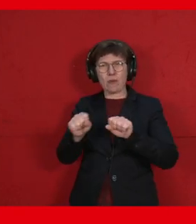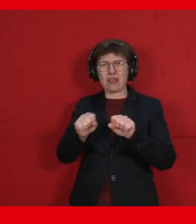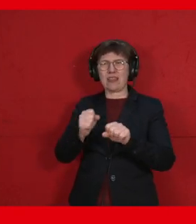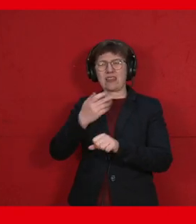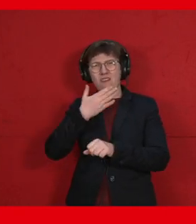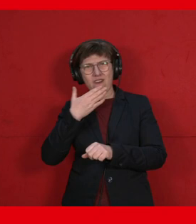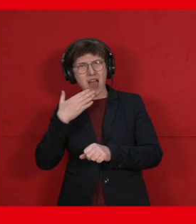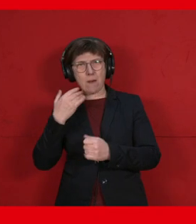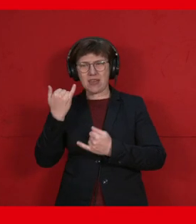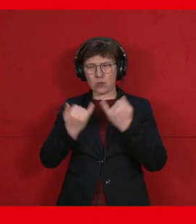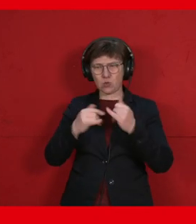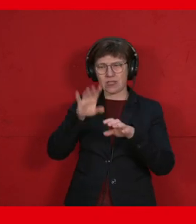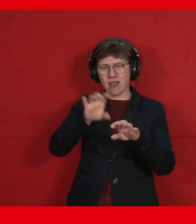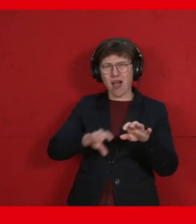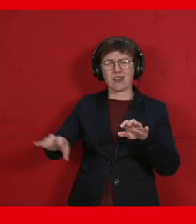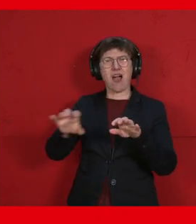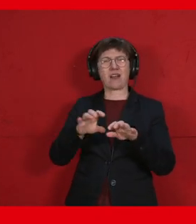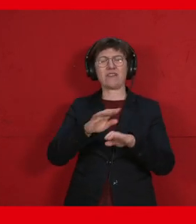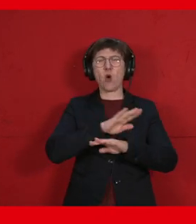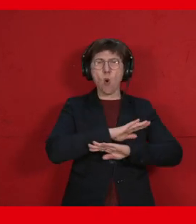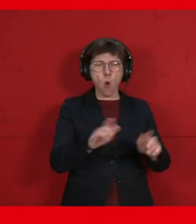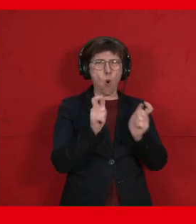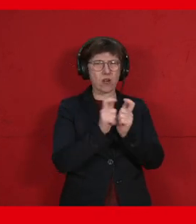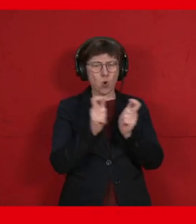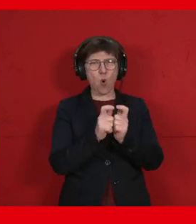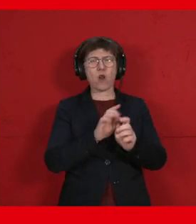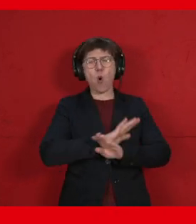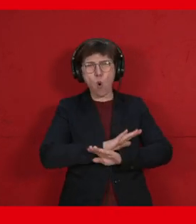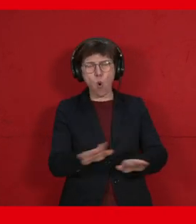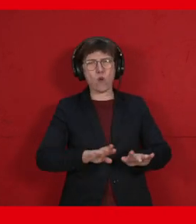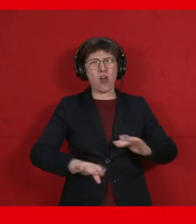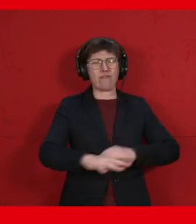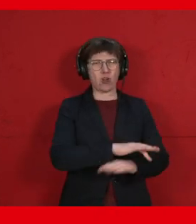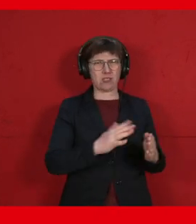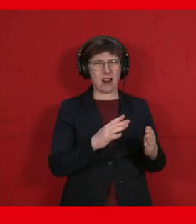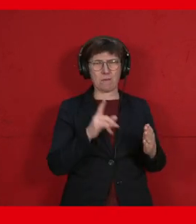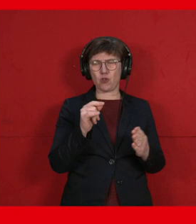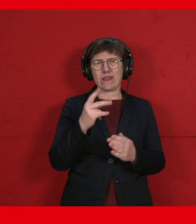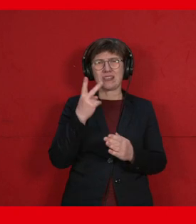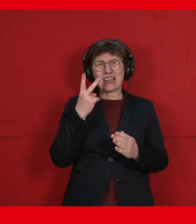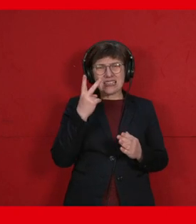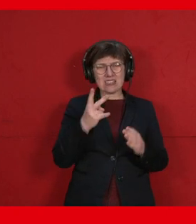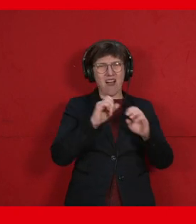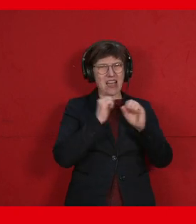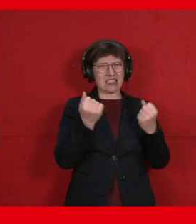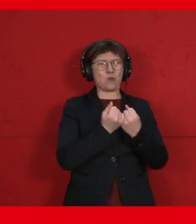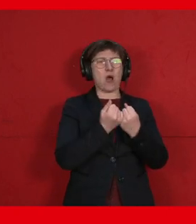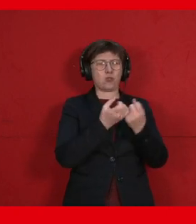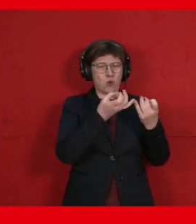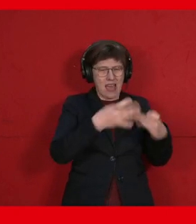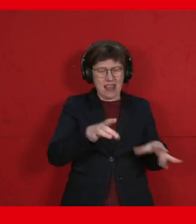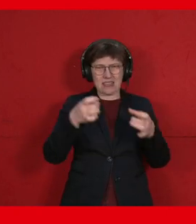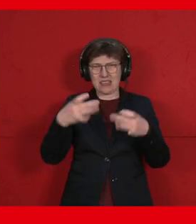Wärme, Industrieanlagen zu dekarbonisieren oder zu defossilisieren. Also man schlägt da quasi zwei Fliegen mit einer Klappe, wenn man das sehr